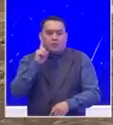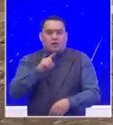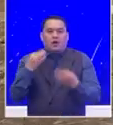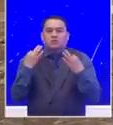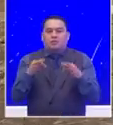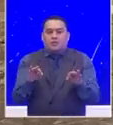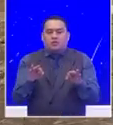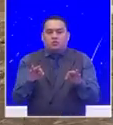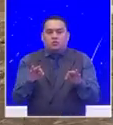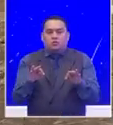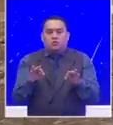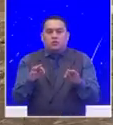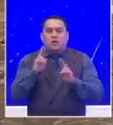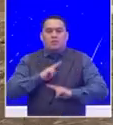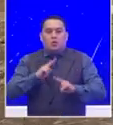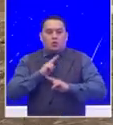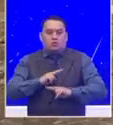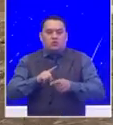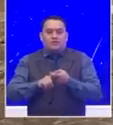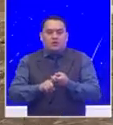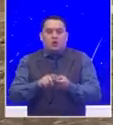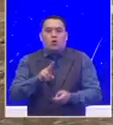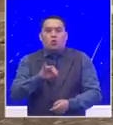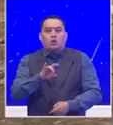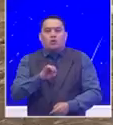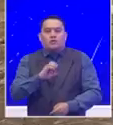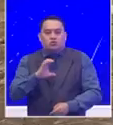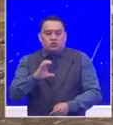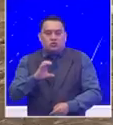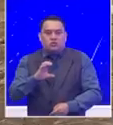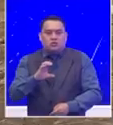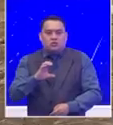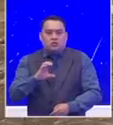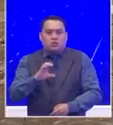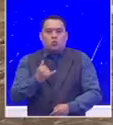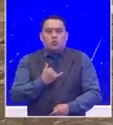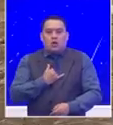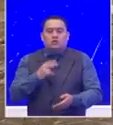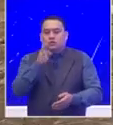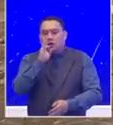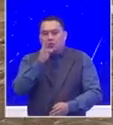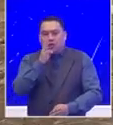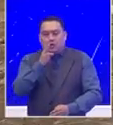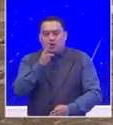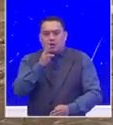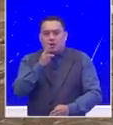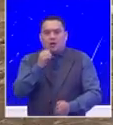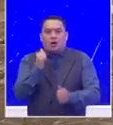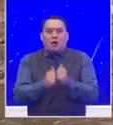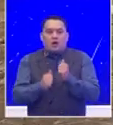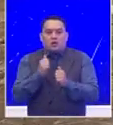освобождены от работы в связи с коронавирусом. У нас зарплата здесь